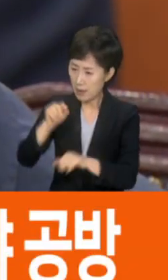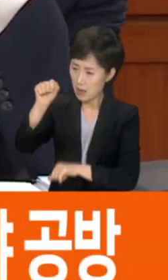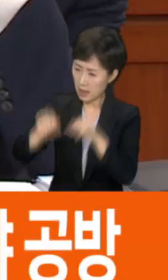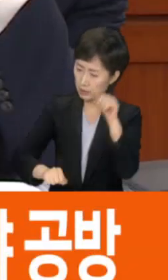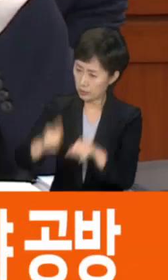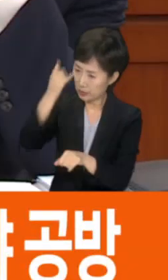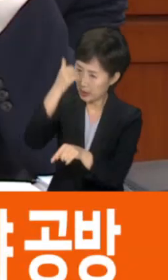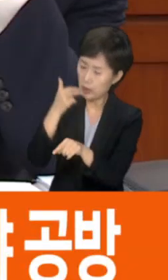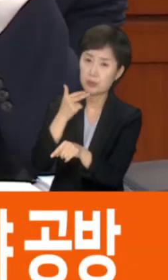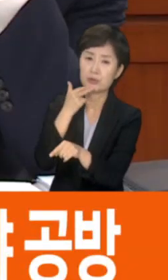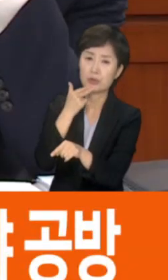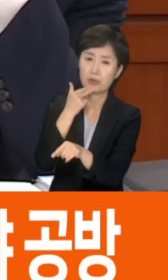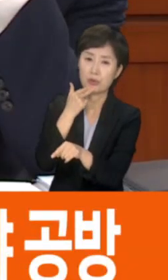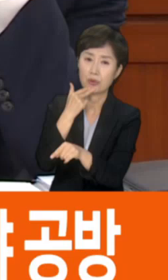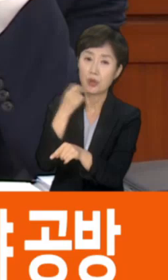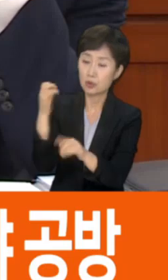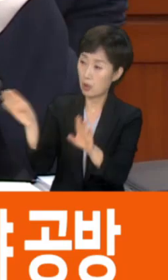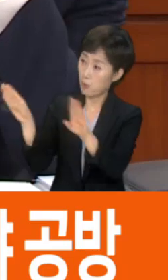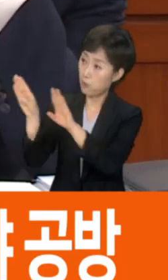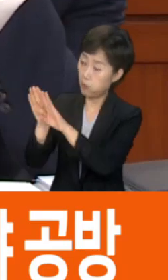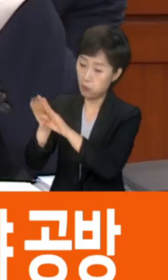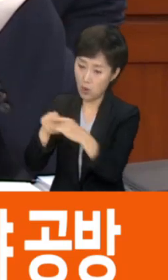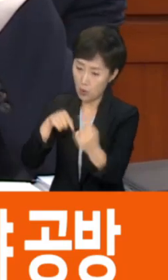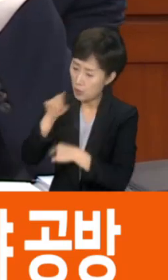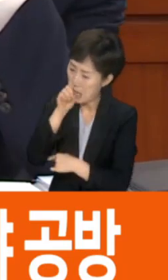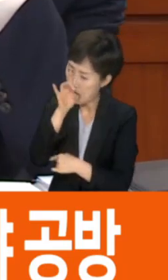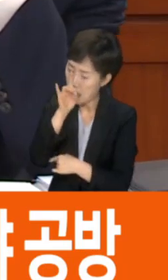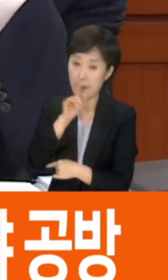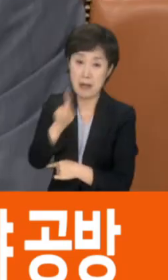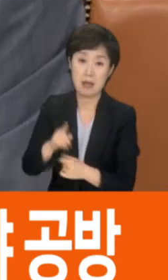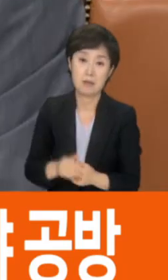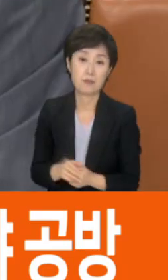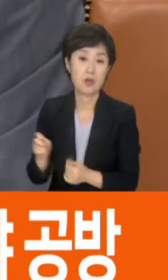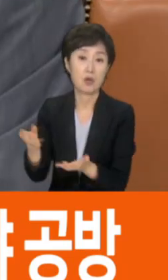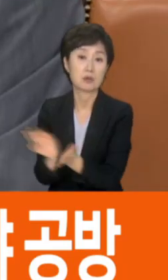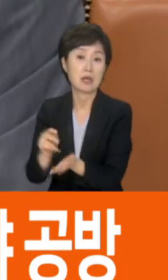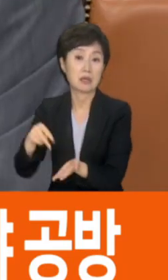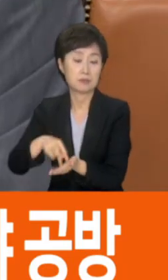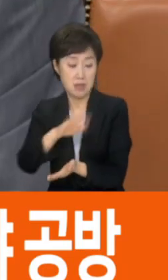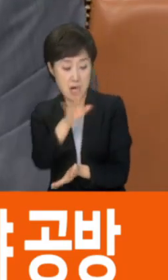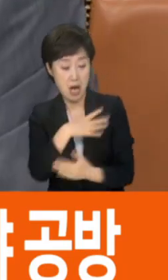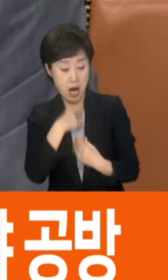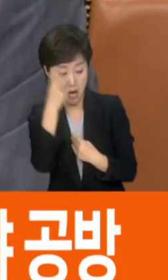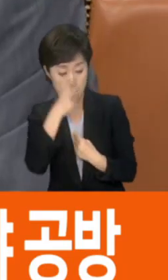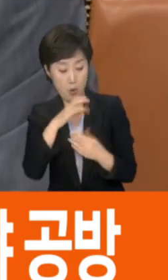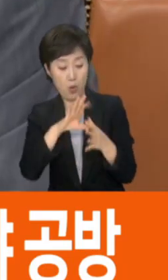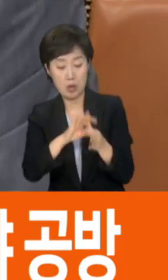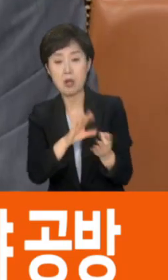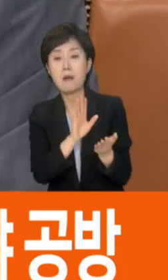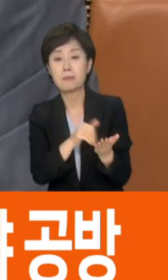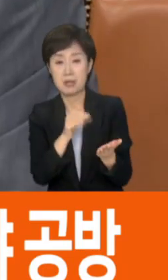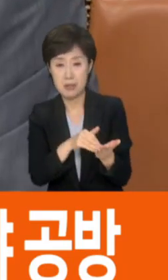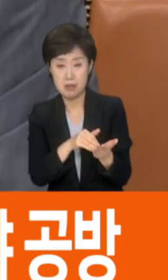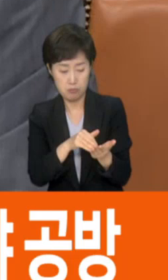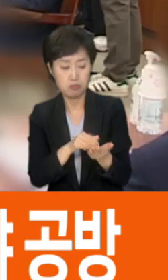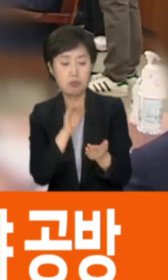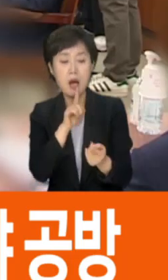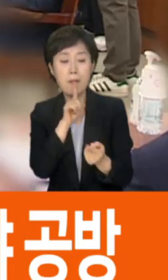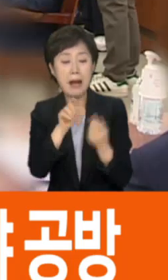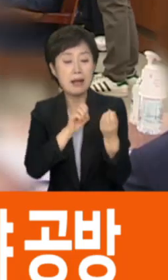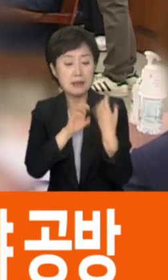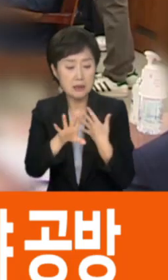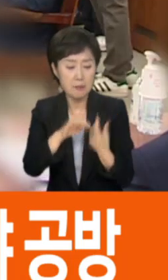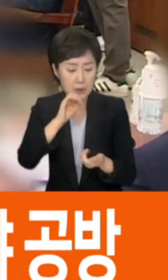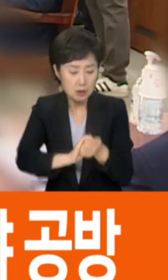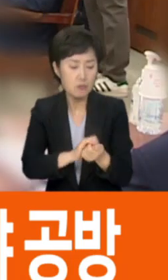회의가 비공개로 이뤄지는 것에 대해 문제를 제기했습니다. 여당은 국가 안보에 관련된 사항은 답변이 제한되는